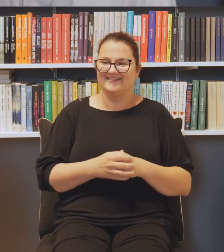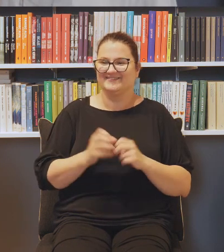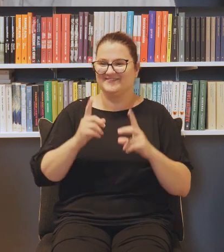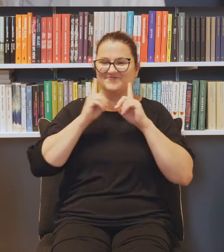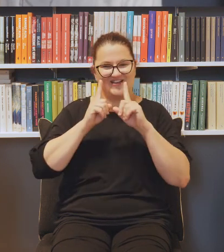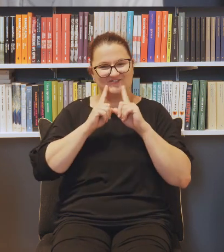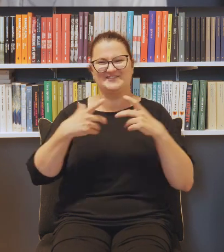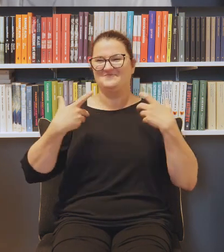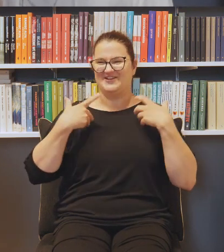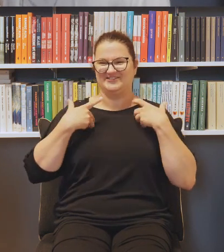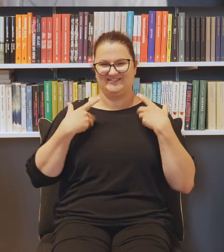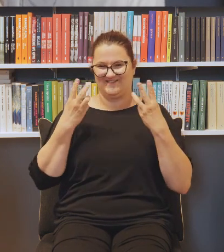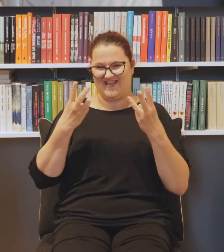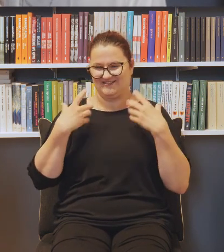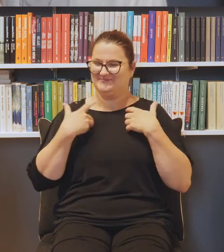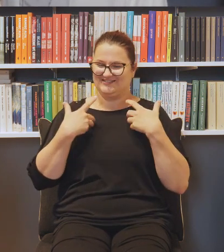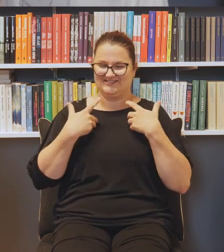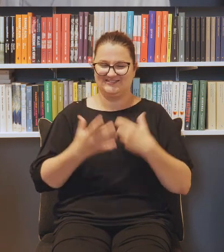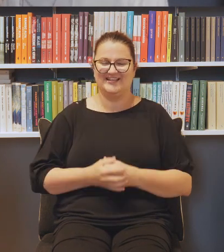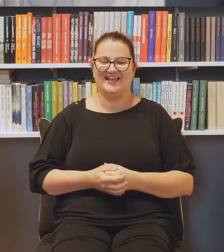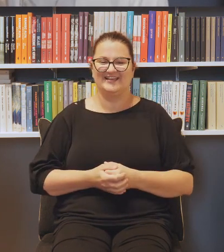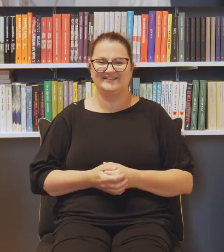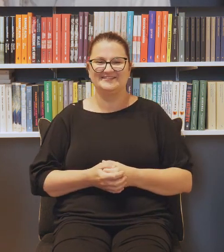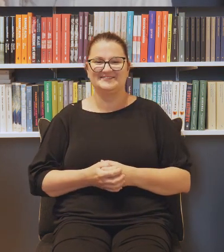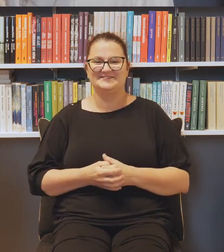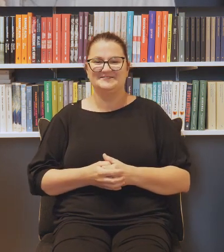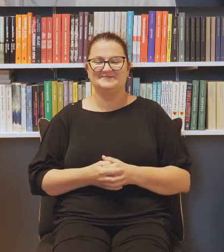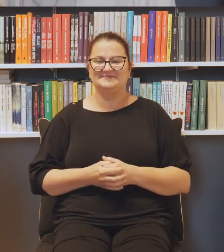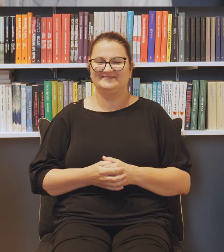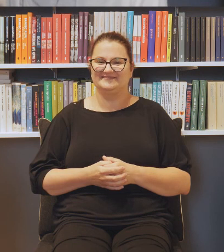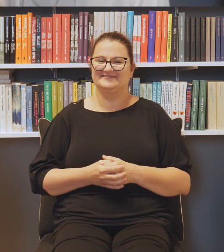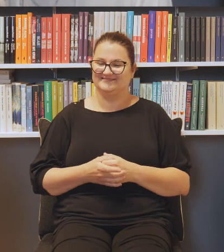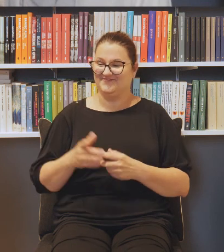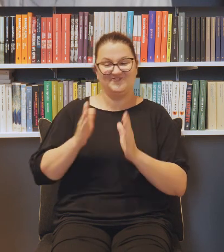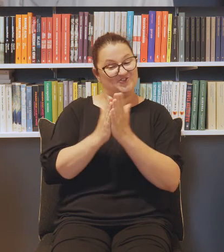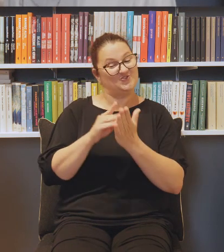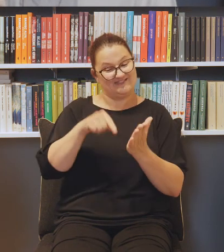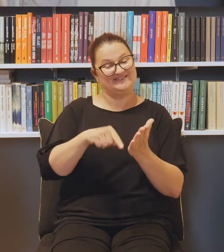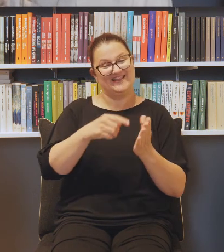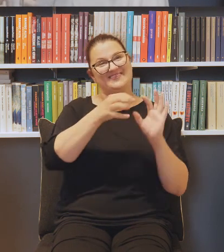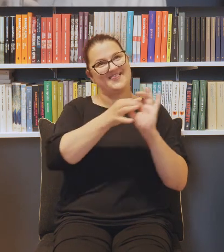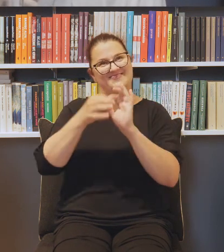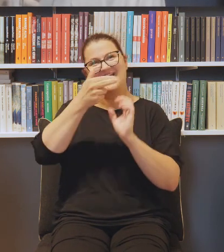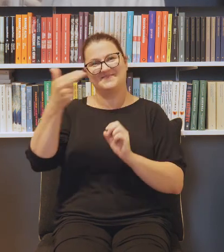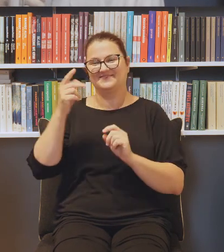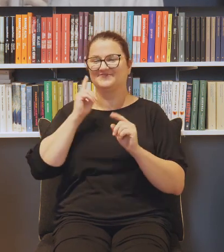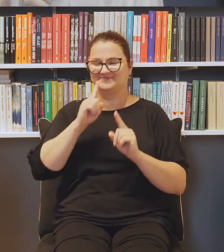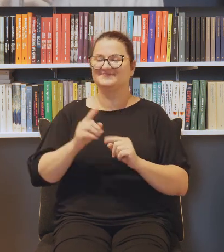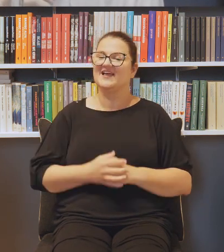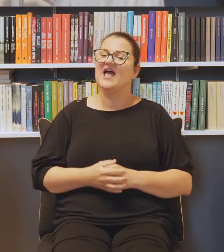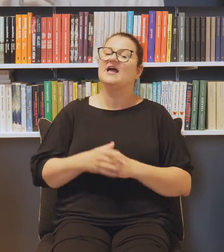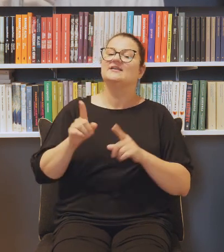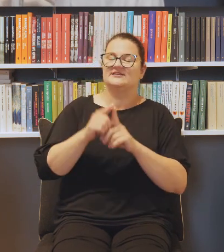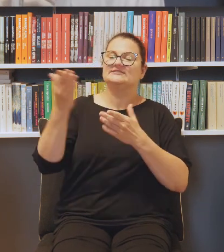Właśnie, przeżycie to też jest ważne, żeby w kontekście tej książki. I zapraszam także